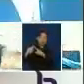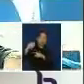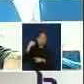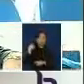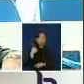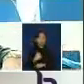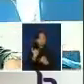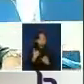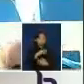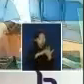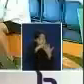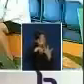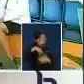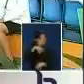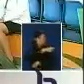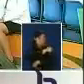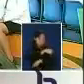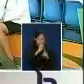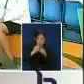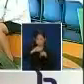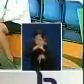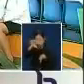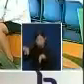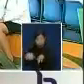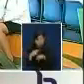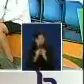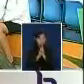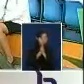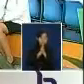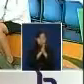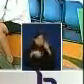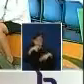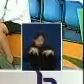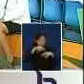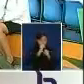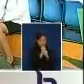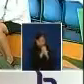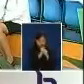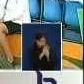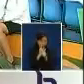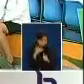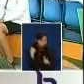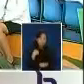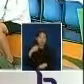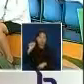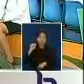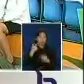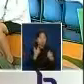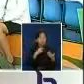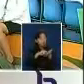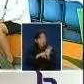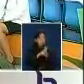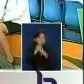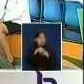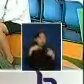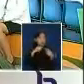ตื่นตัวเรื่องนี้เต็มที่แล้วก็พร้อมที่จะดูแลคุณหมอทำโรงพยาบาลก็จะเข้าใจว่านี่คือโรคระบาดตามฤดูกาลแล้วก็เ